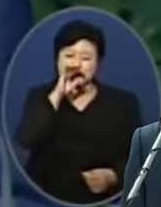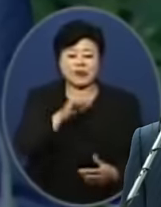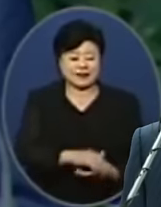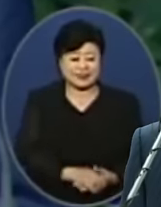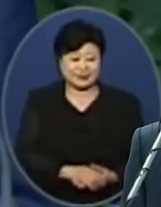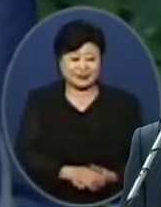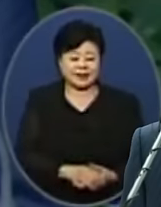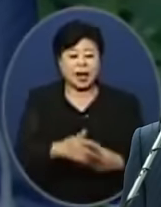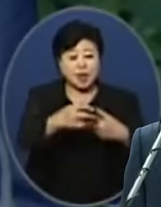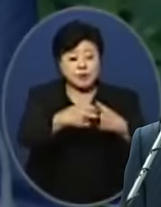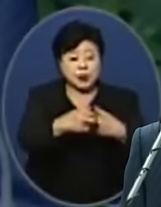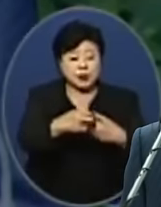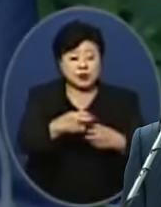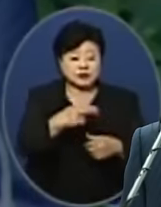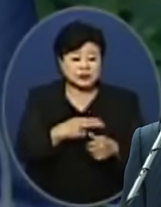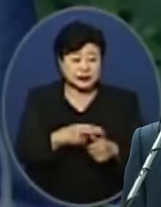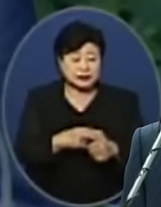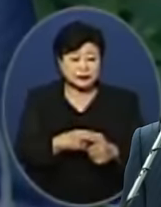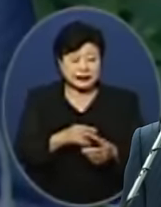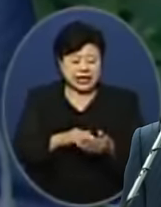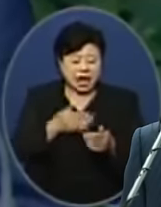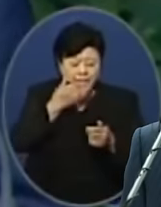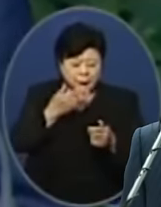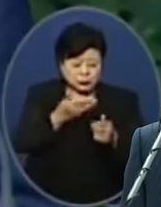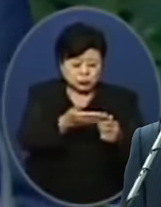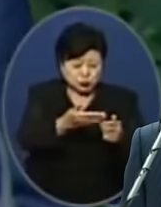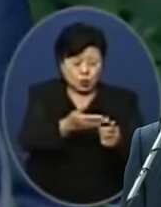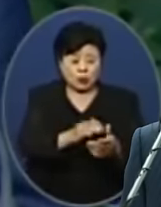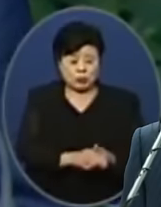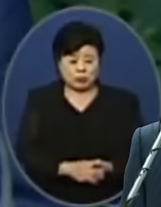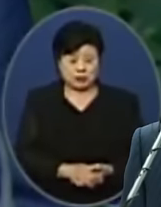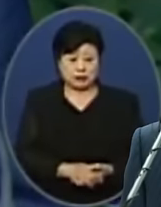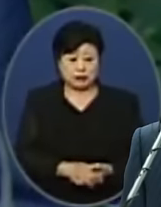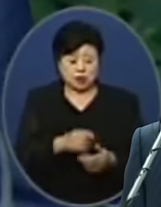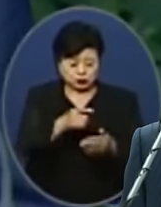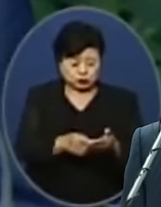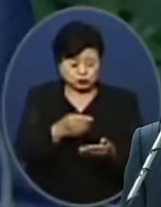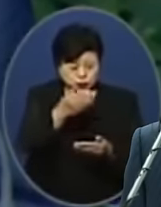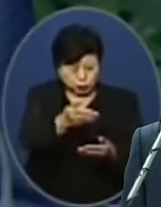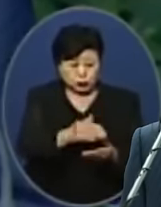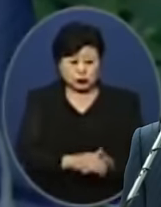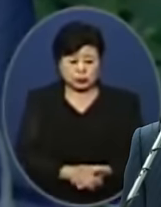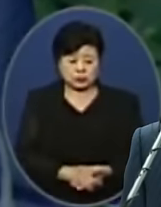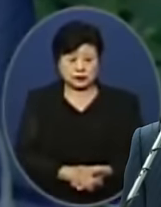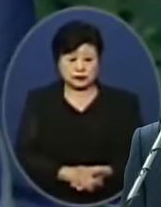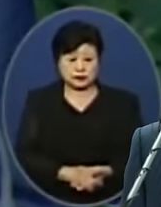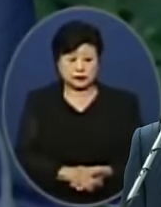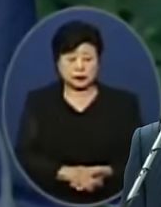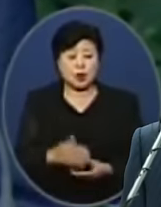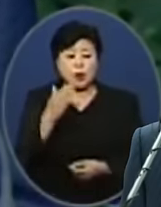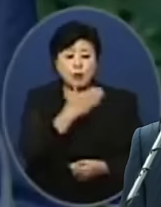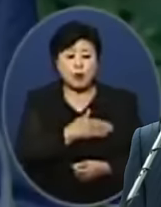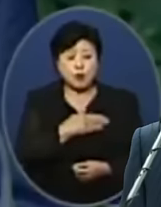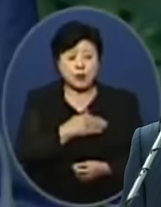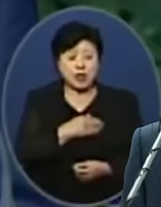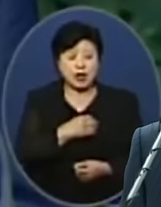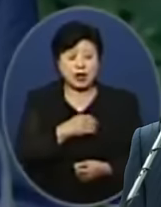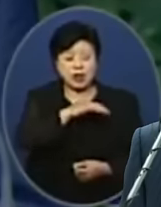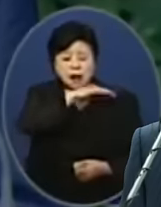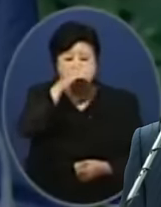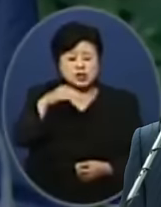우리 병원에서 의사들이 아무리 좋은 약을 주고 수술을 한다 해도 근육을